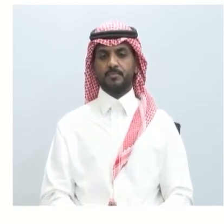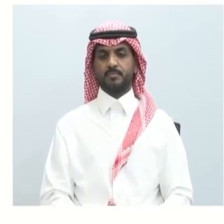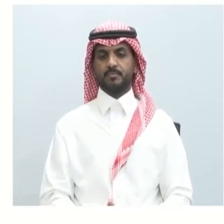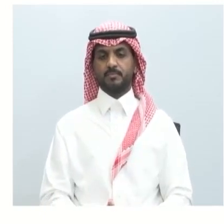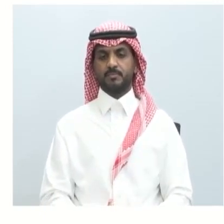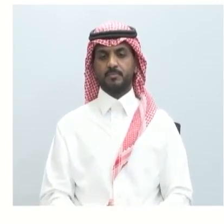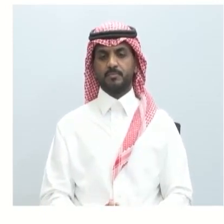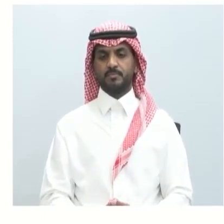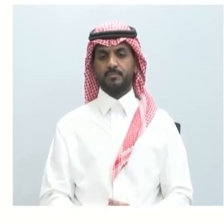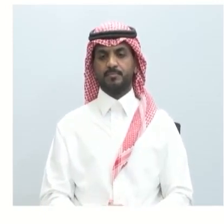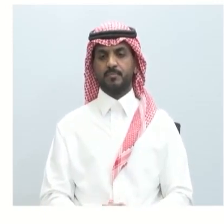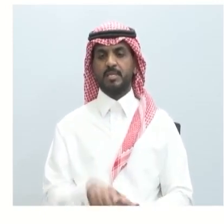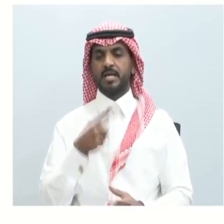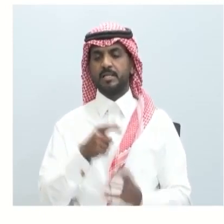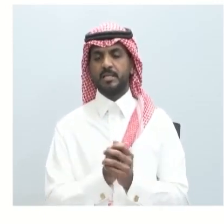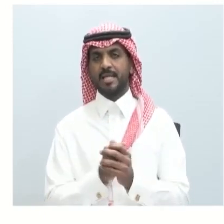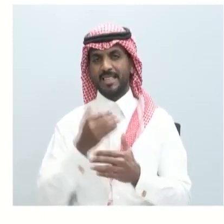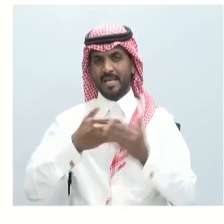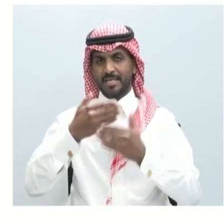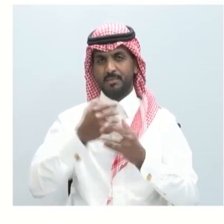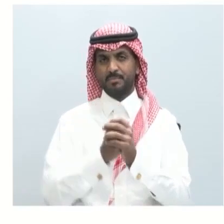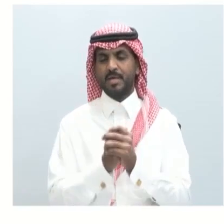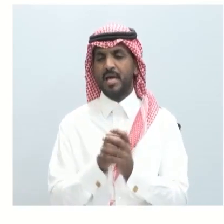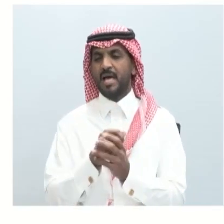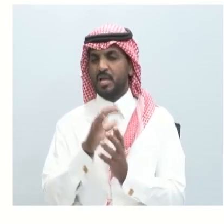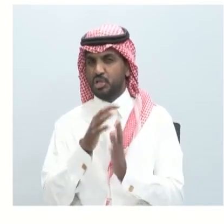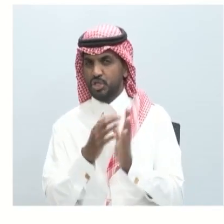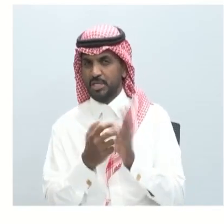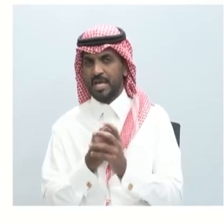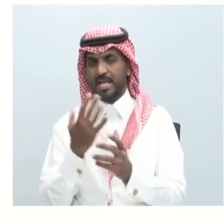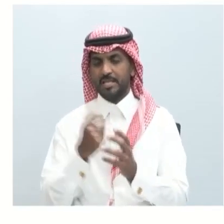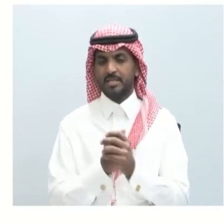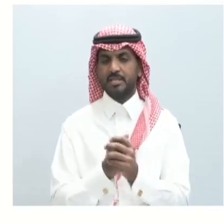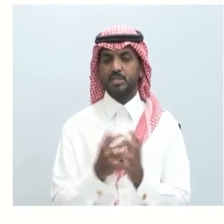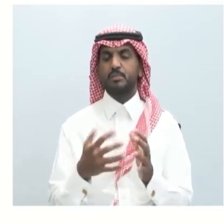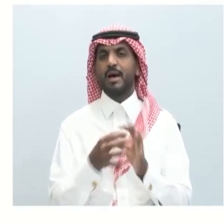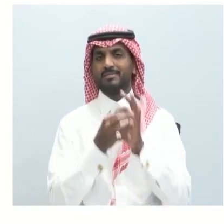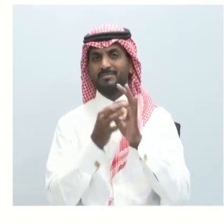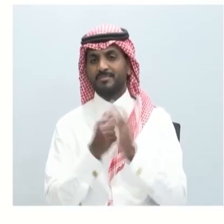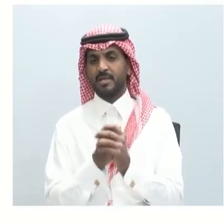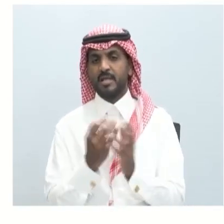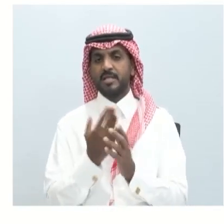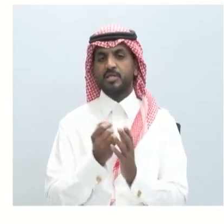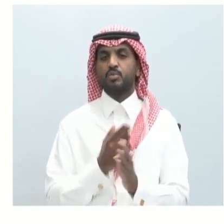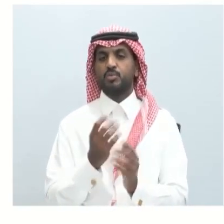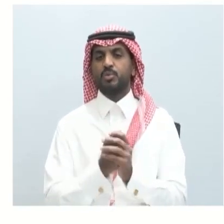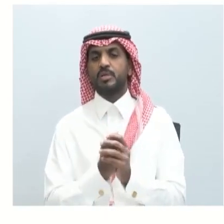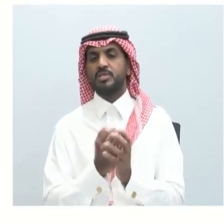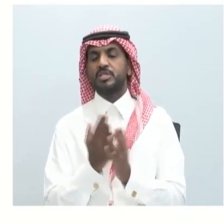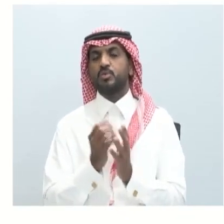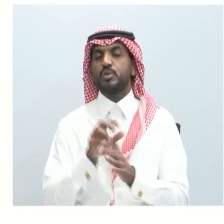الزراعه عندما نتحدث عن التراكيب الجينيه الجديده هي ارتباط الجينات الجديده الناتج عن العبور الجيني